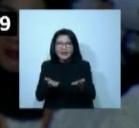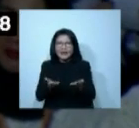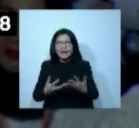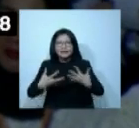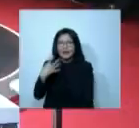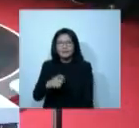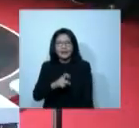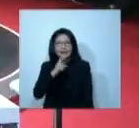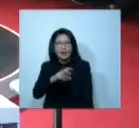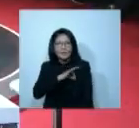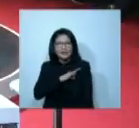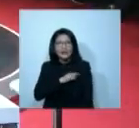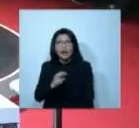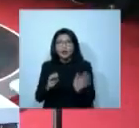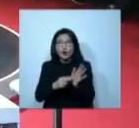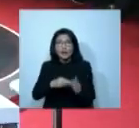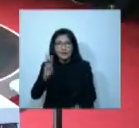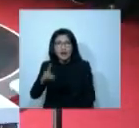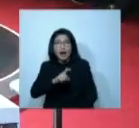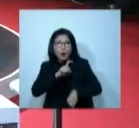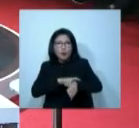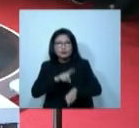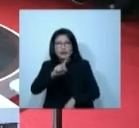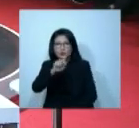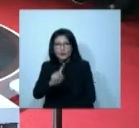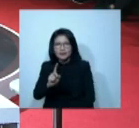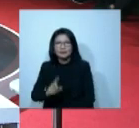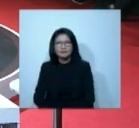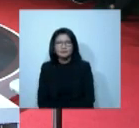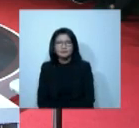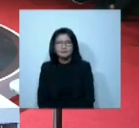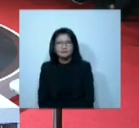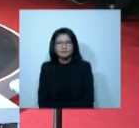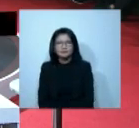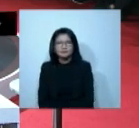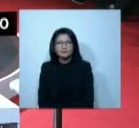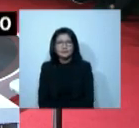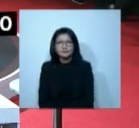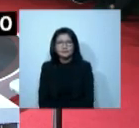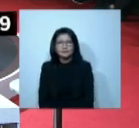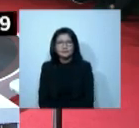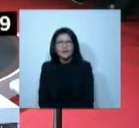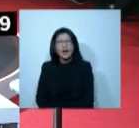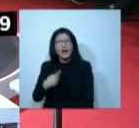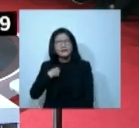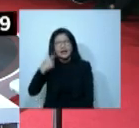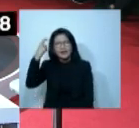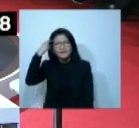gimmick, sesuatu yang unik gitu, sesuatu yang kreatif dalam debat itu juga harus menjadi bagian daripada